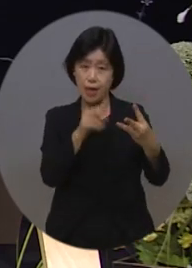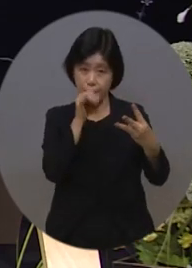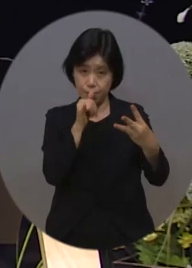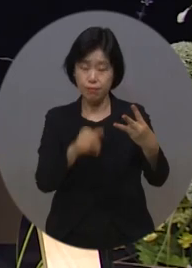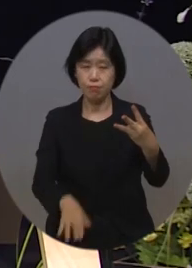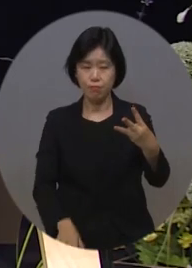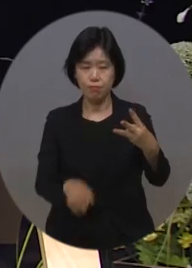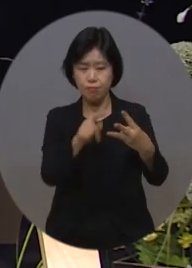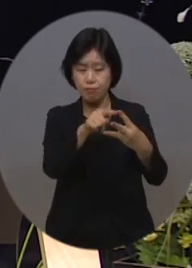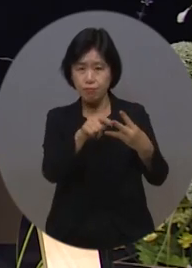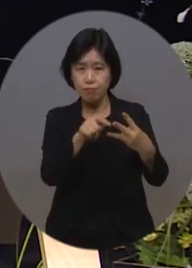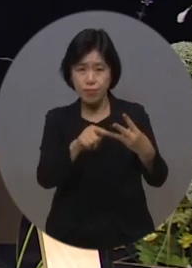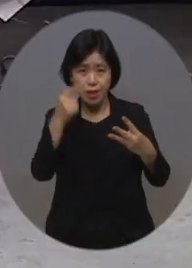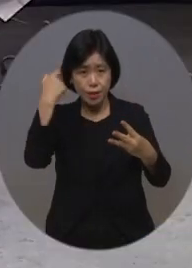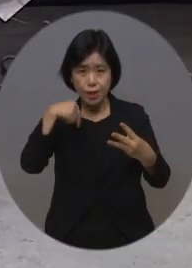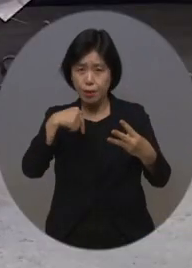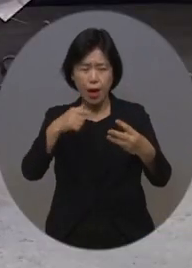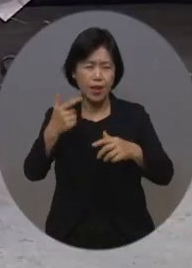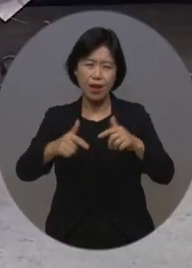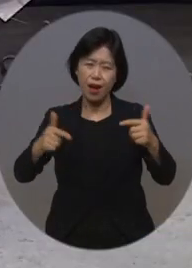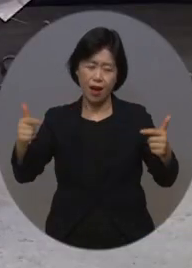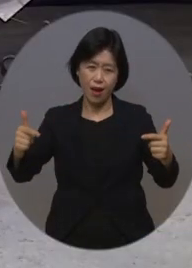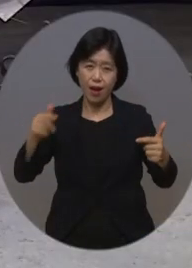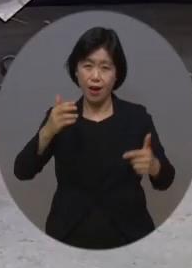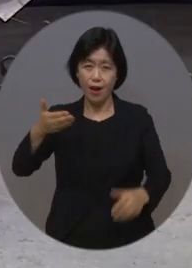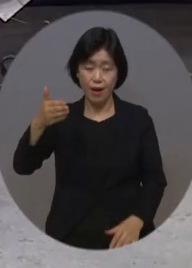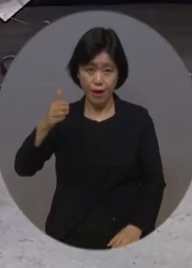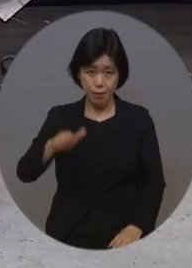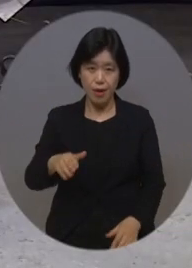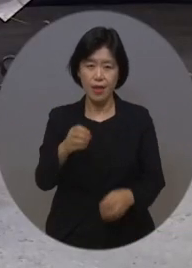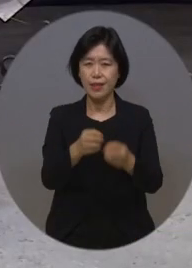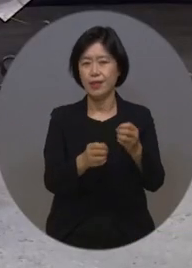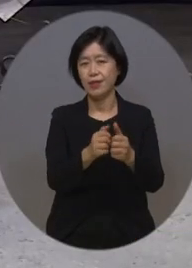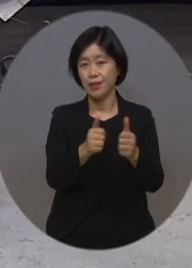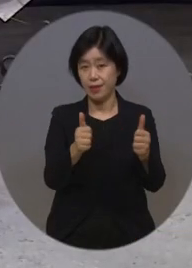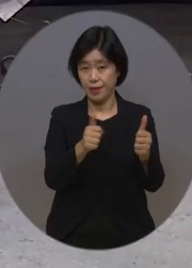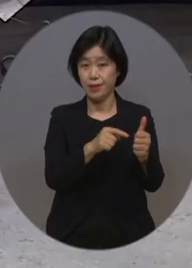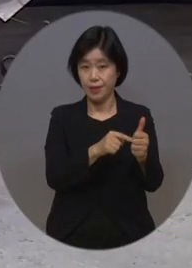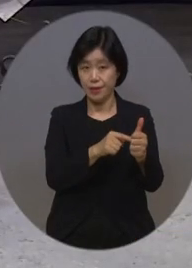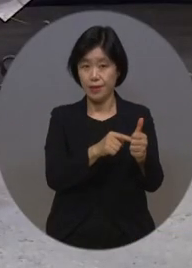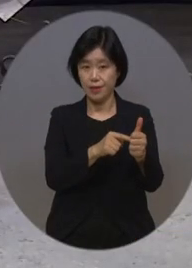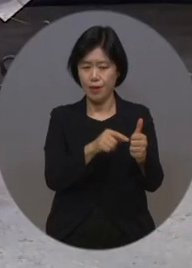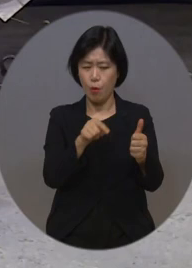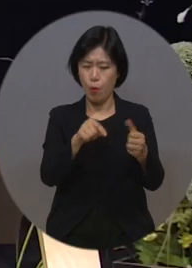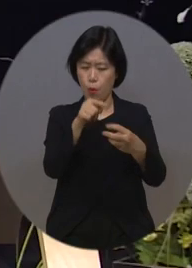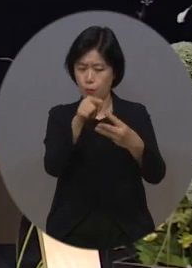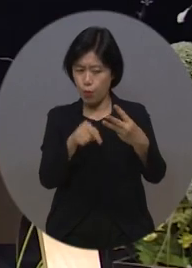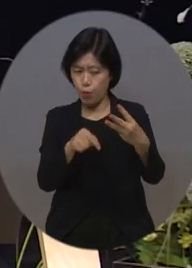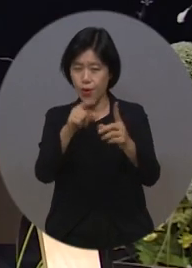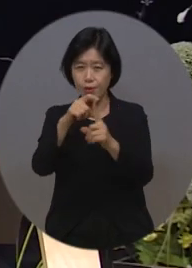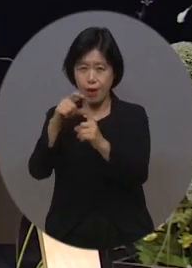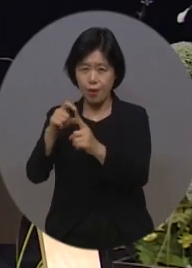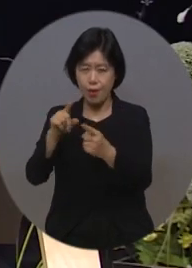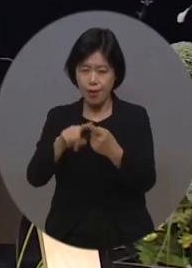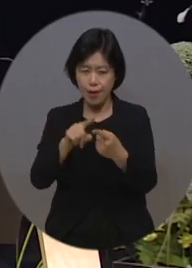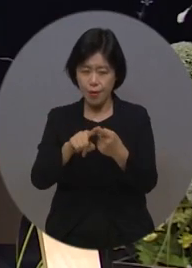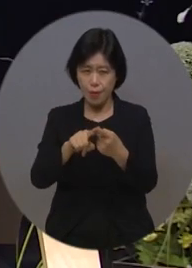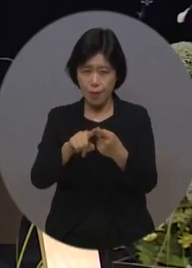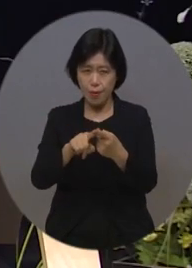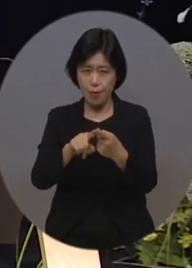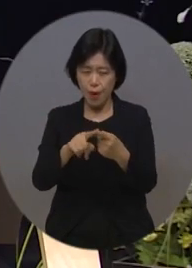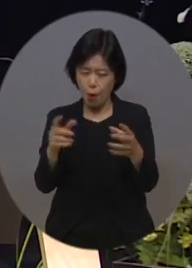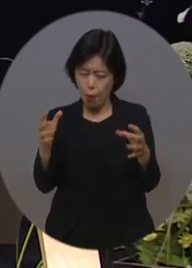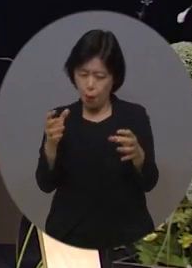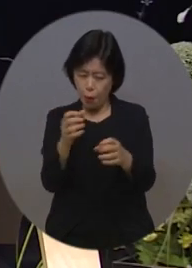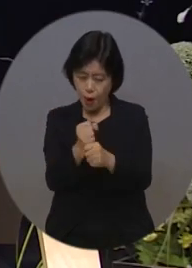다른 단어들입니다만 시는 이 시어들을 관조하고 그 특질을 탐색해냄으로써